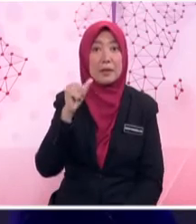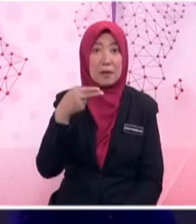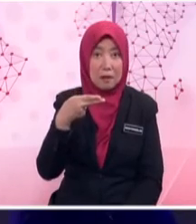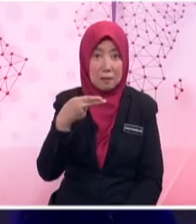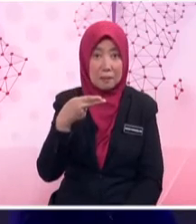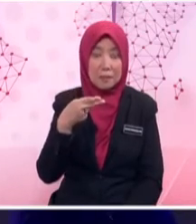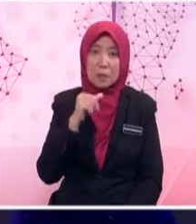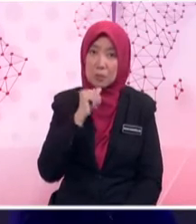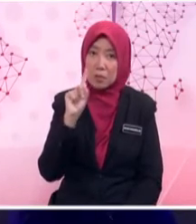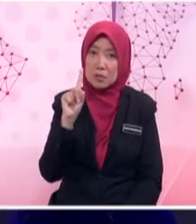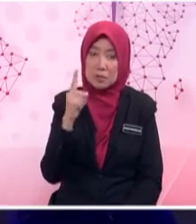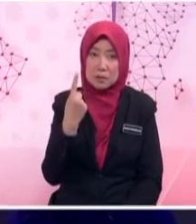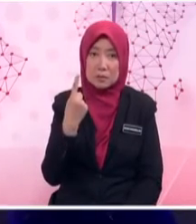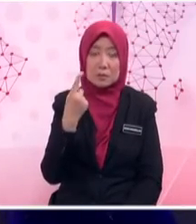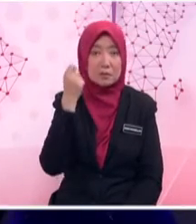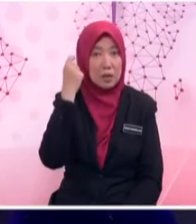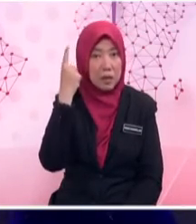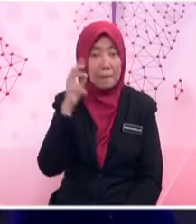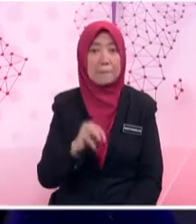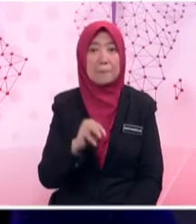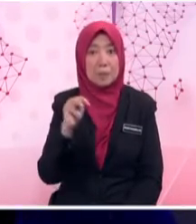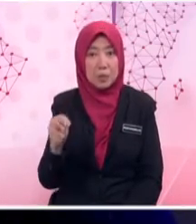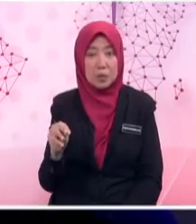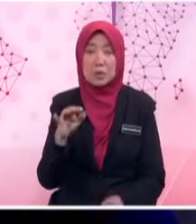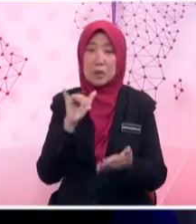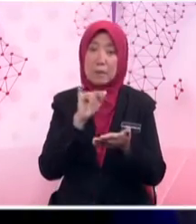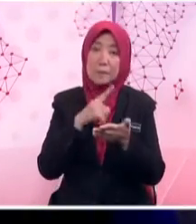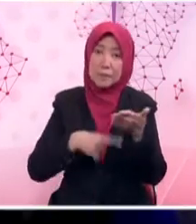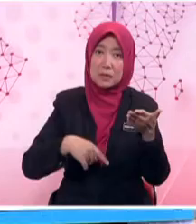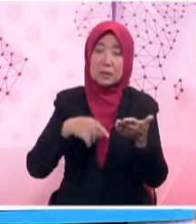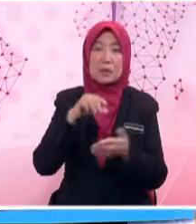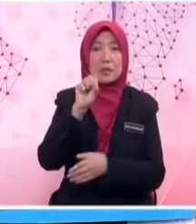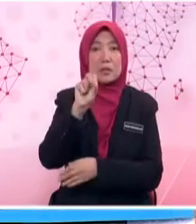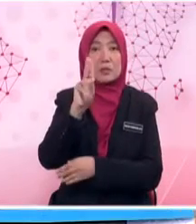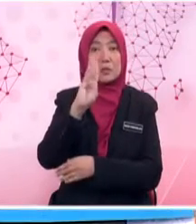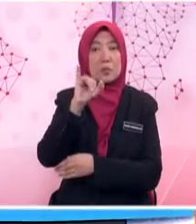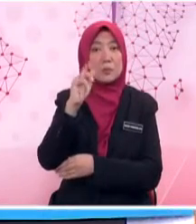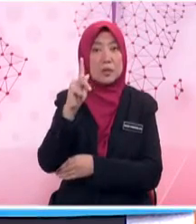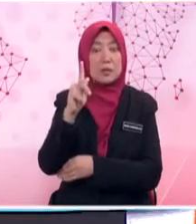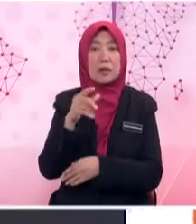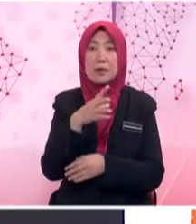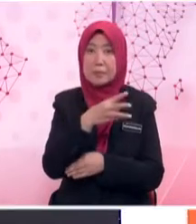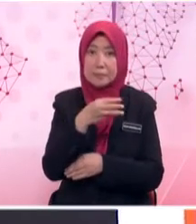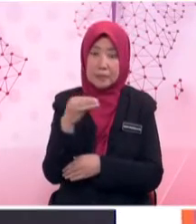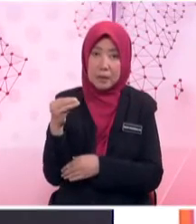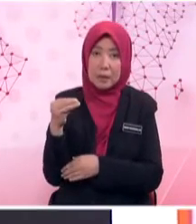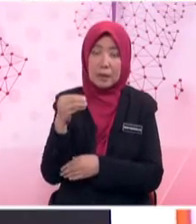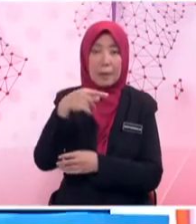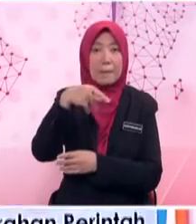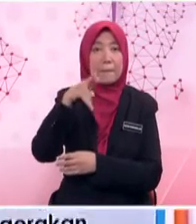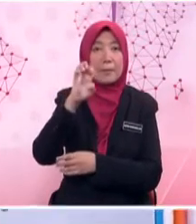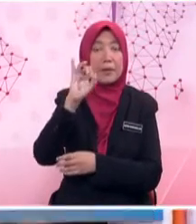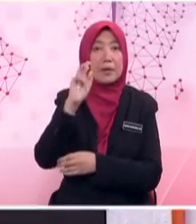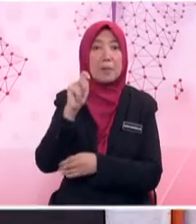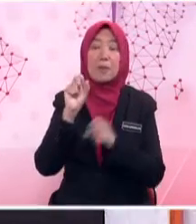dapat memahami murid-murid apa itu subjek, apa itu predikat dan membentuk satu ayat tunggal. Yeah.